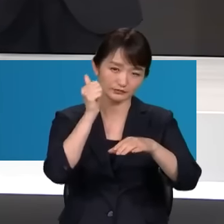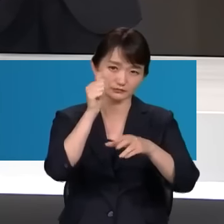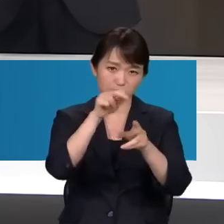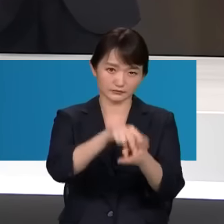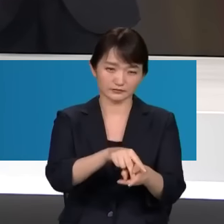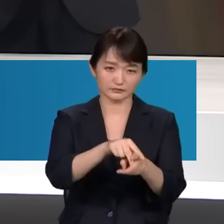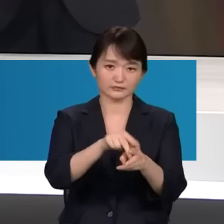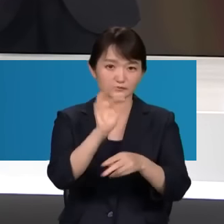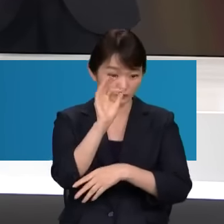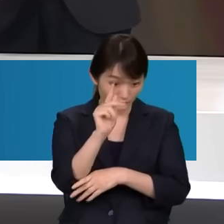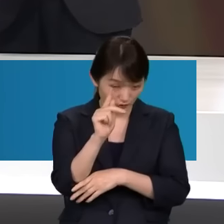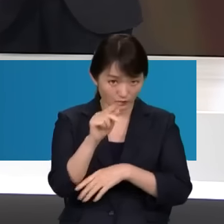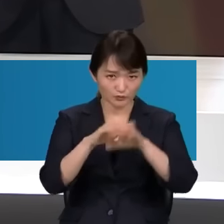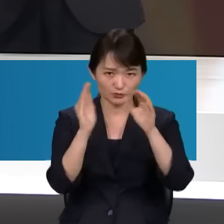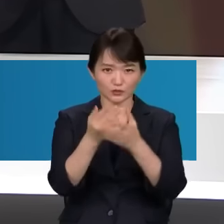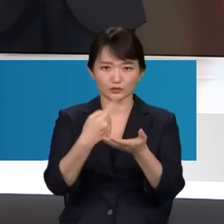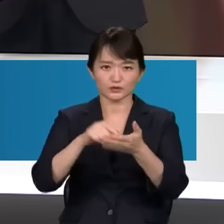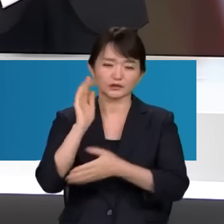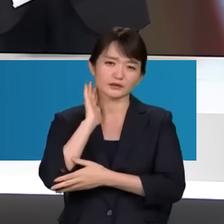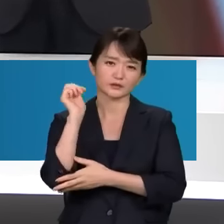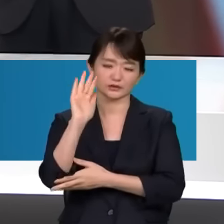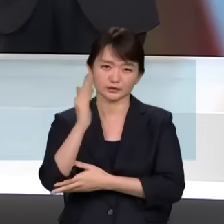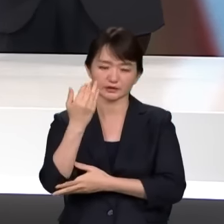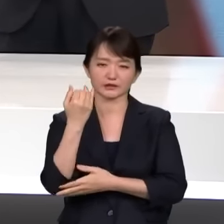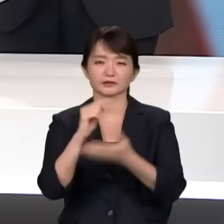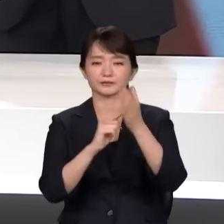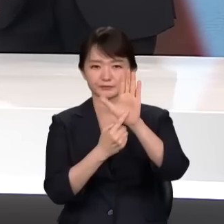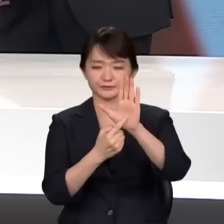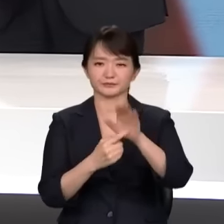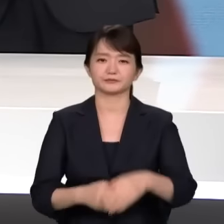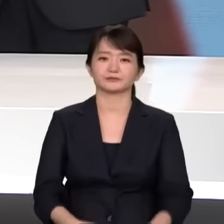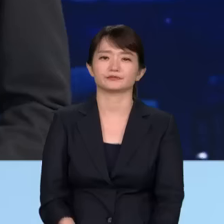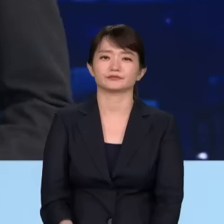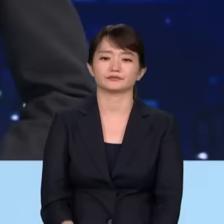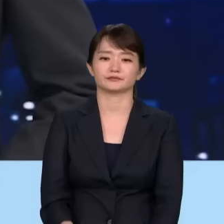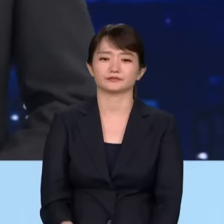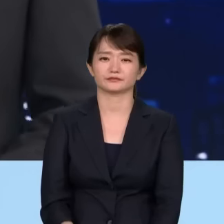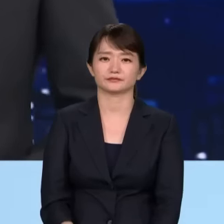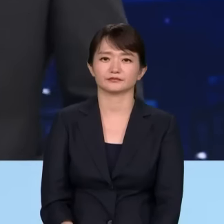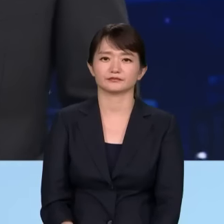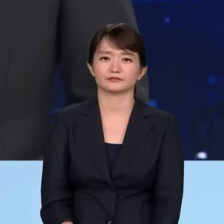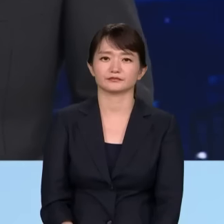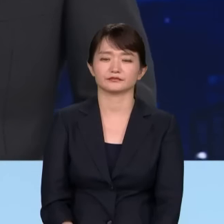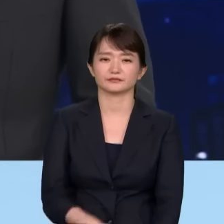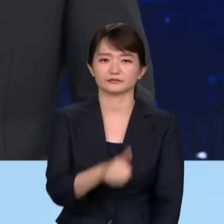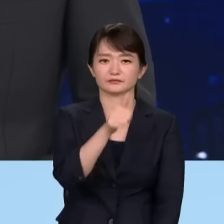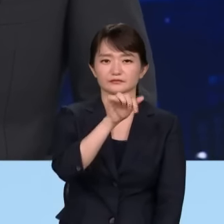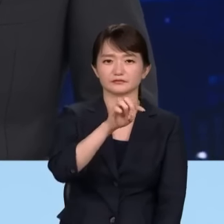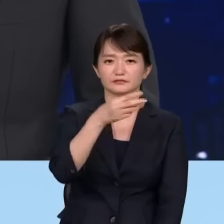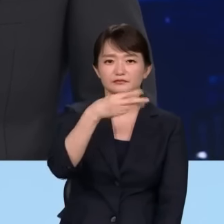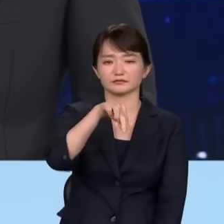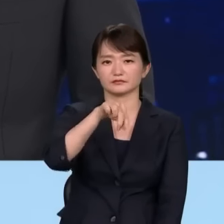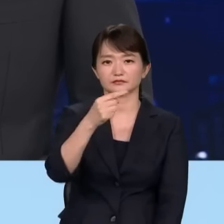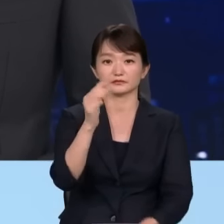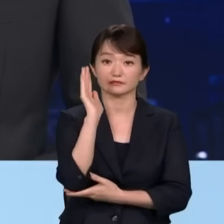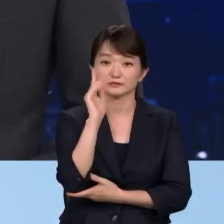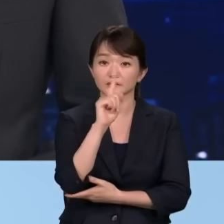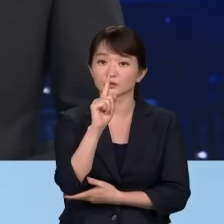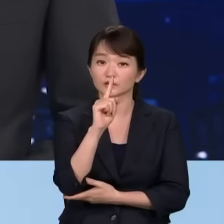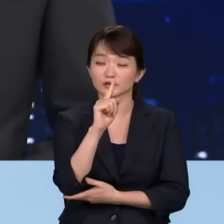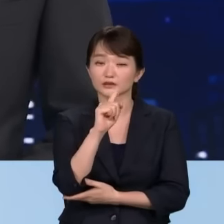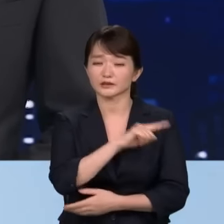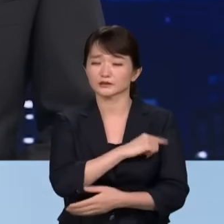위한 대통령이 되겠다고 했습니다. 시카고 현장을 연결하겠습니다. 정강의 특파원, 해리스의 연설 어떤 걸